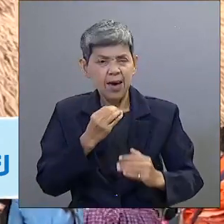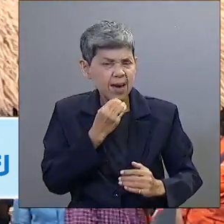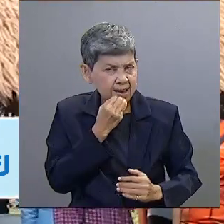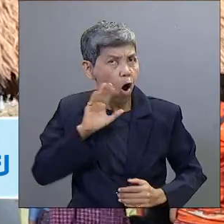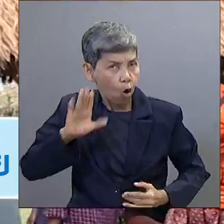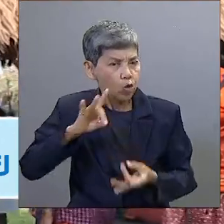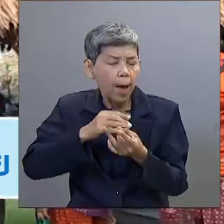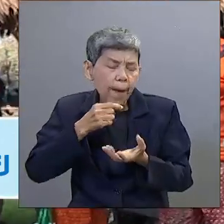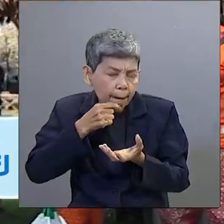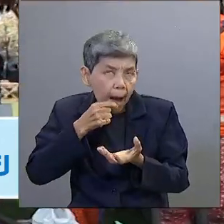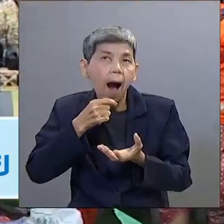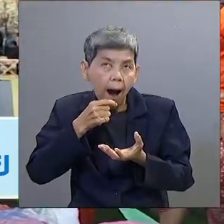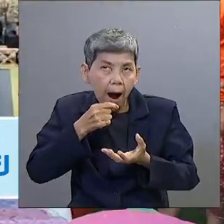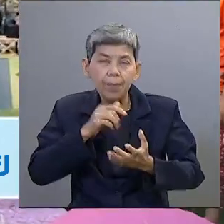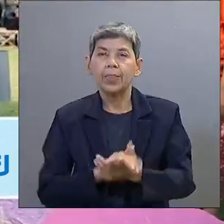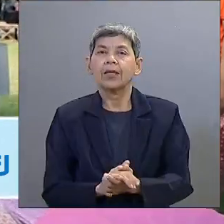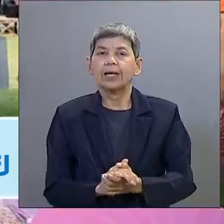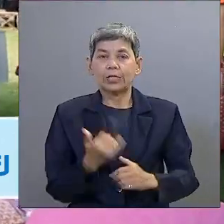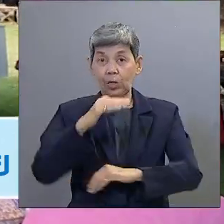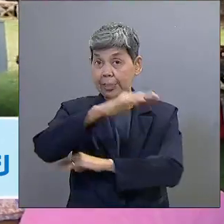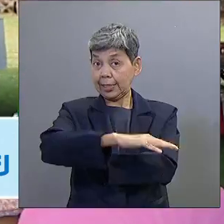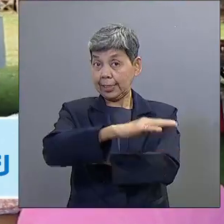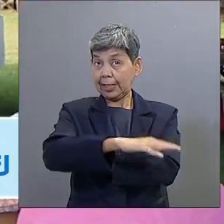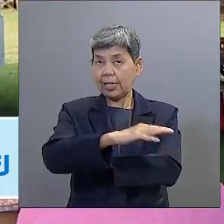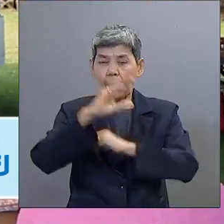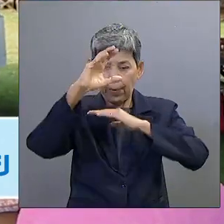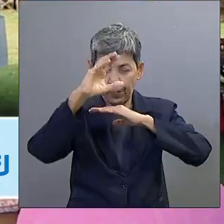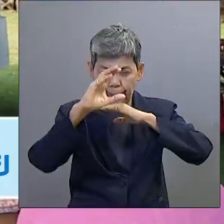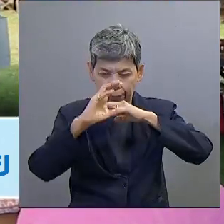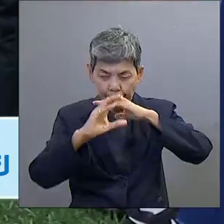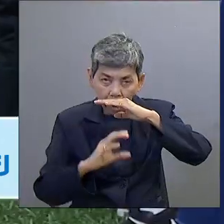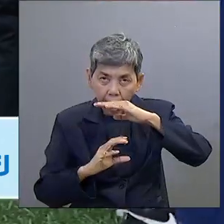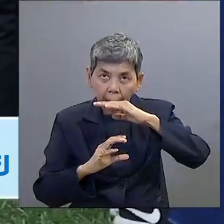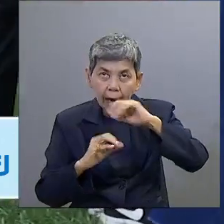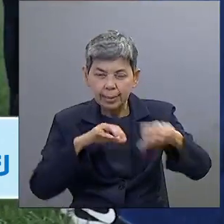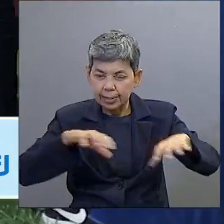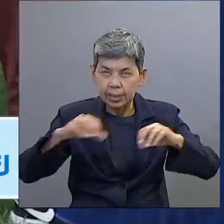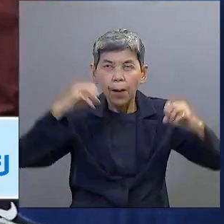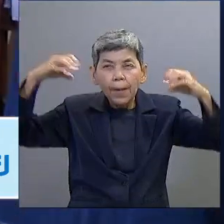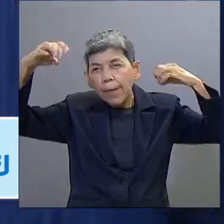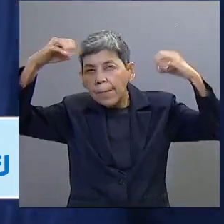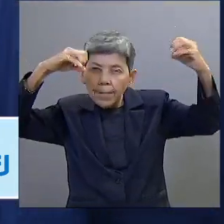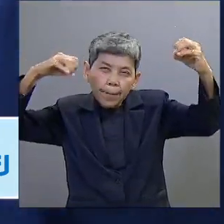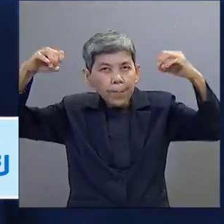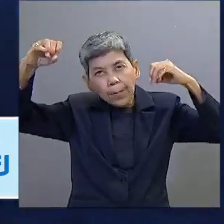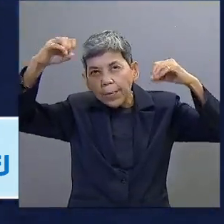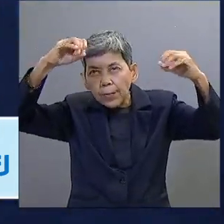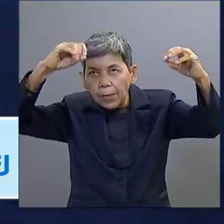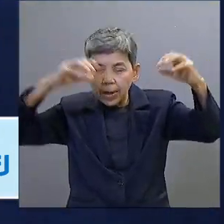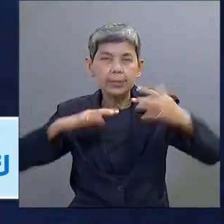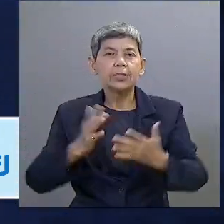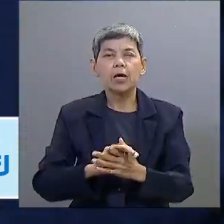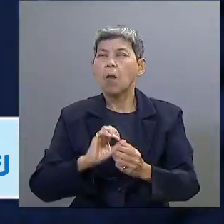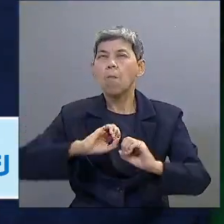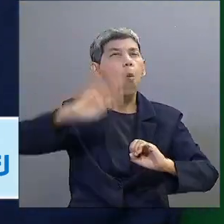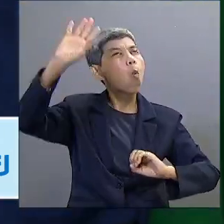ถิ่นมาให้ลิ้มชิมรสกันด้วยพอช่วงเย็นๆพระอาทิตย์ตกดินเนี่ยเขาก็จะมีการประดับประดาด้วยไฟแสงสีมีการแสดงพลุ